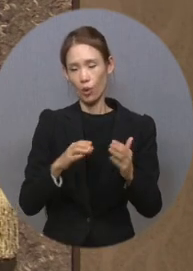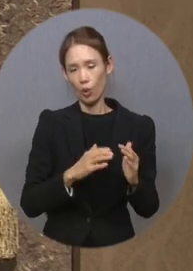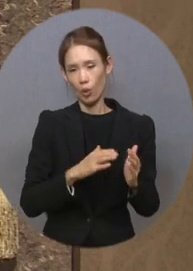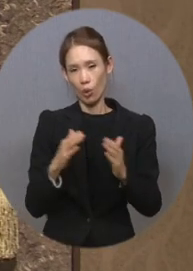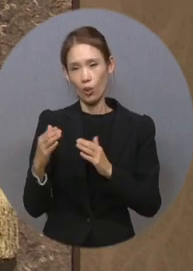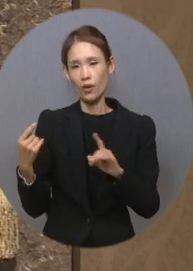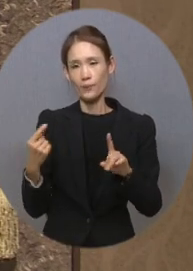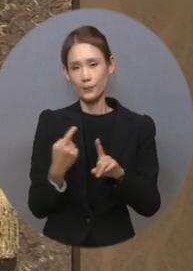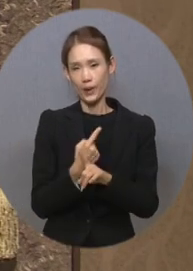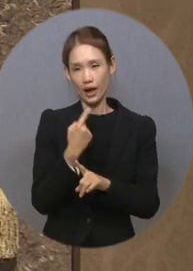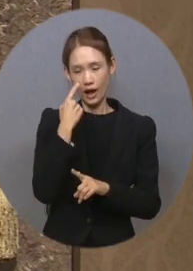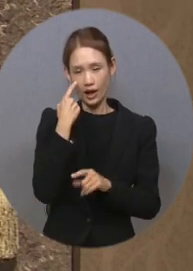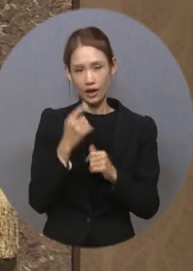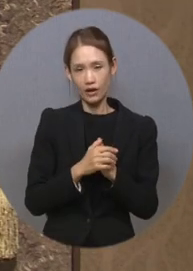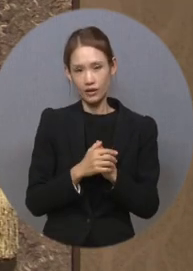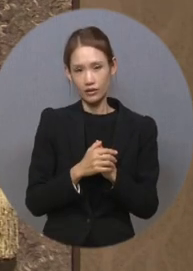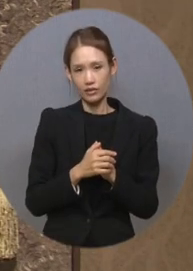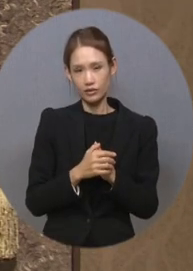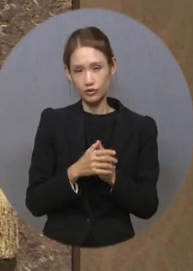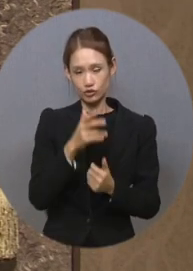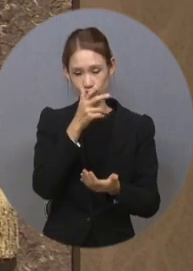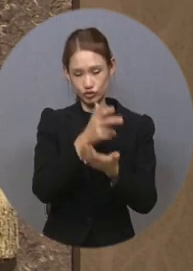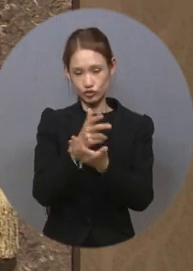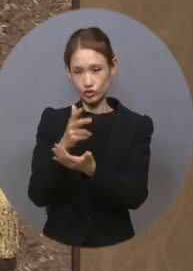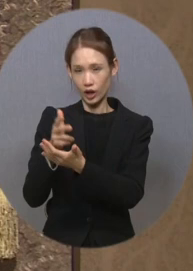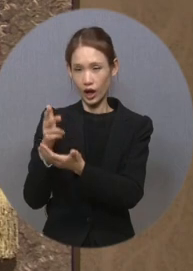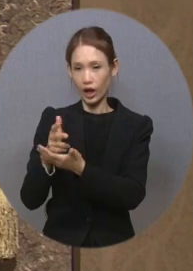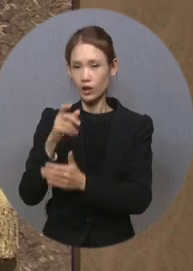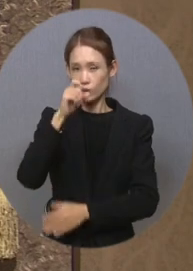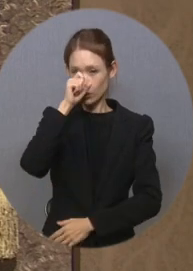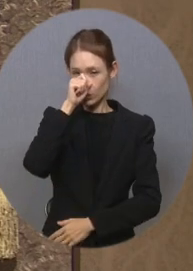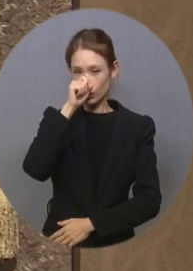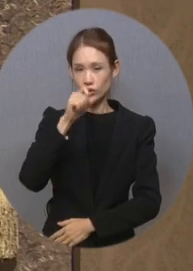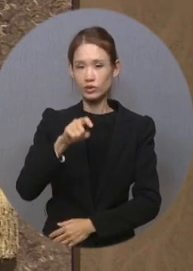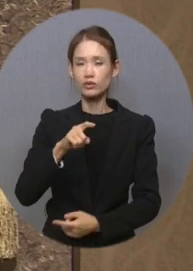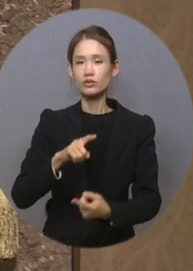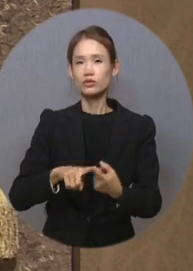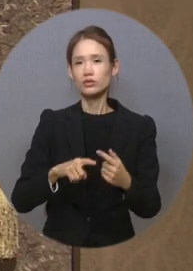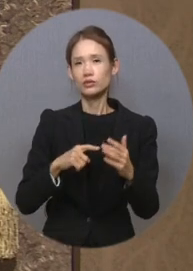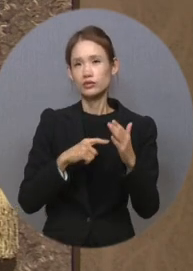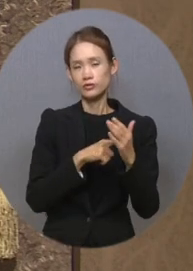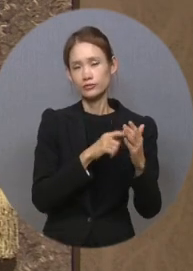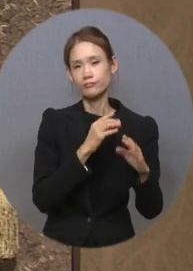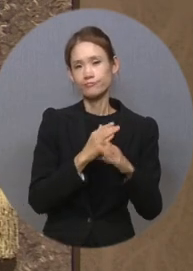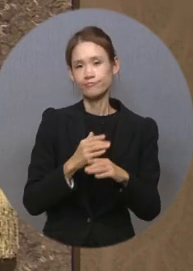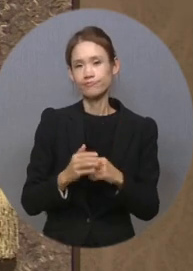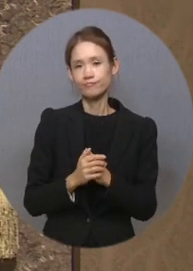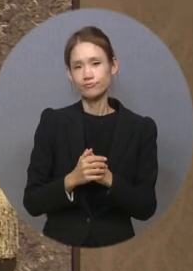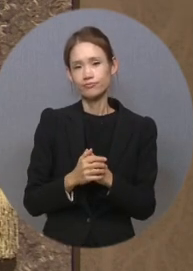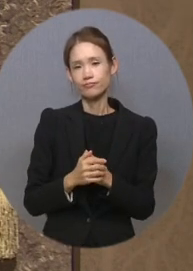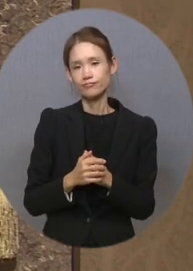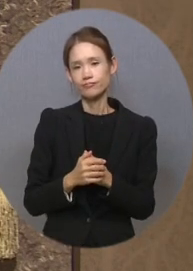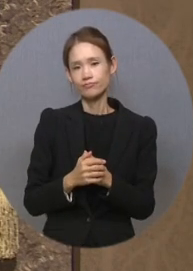네. 접근하기도 좋고 주차실도 잘 돼 있는 이제 그런 걸 예를 들면은 추진을 합니다. 그래서